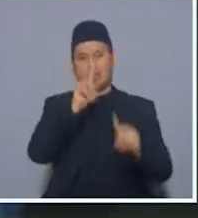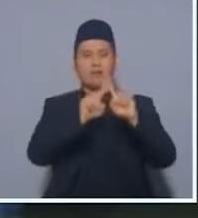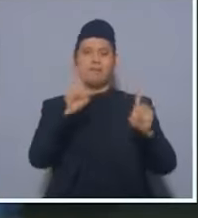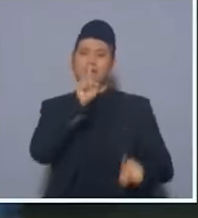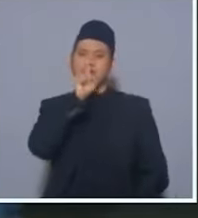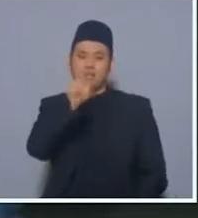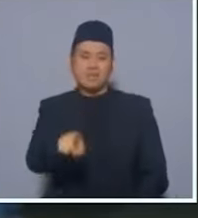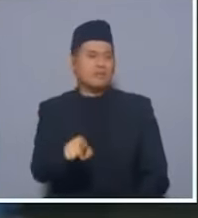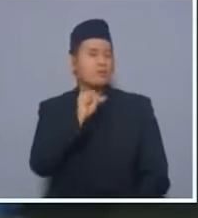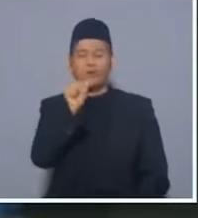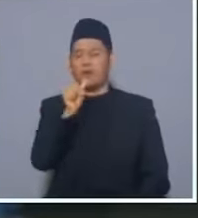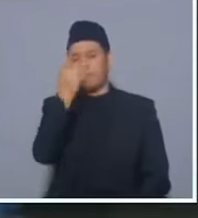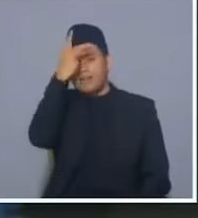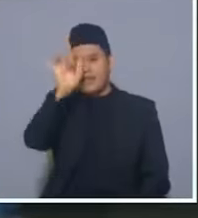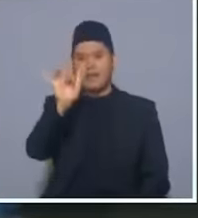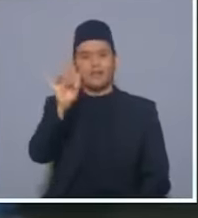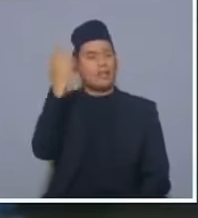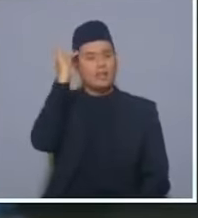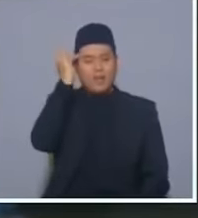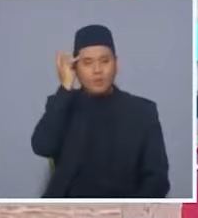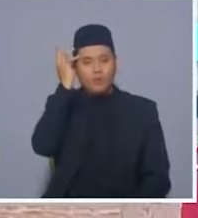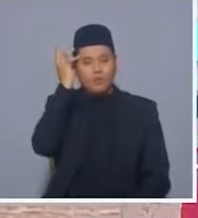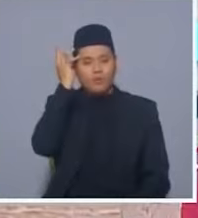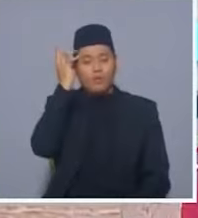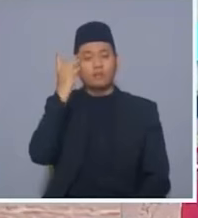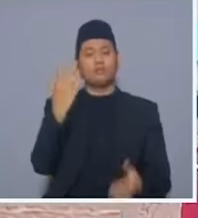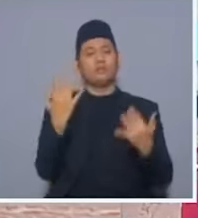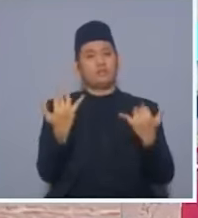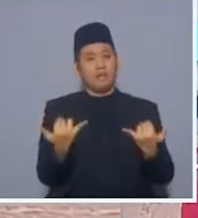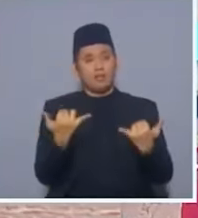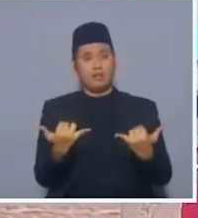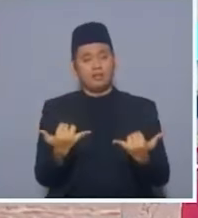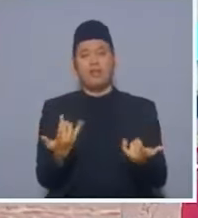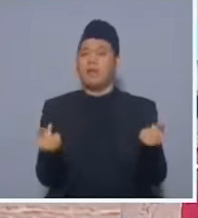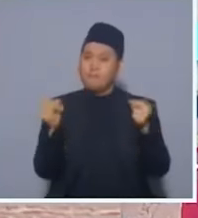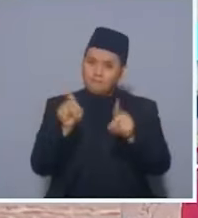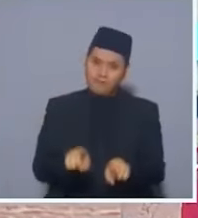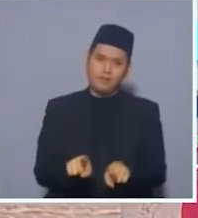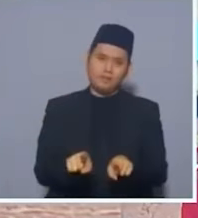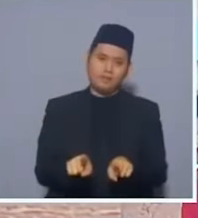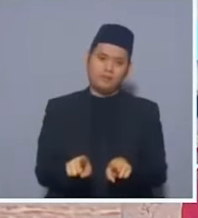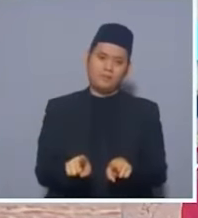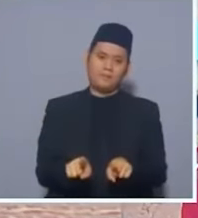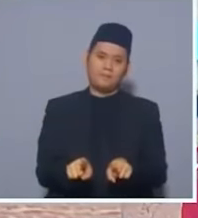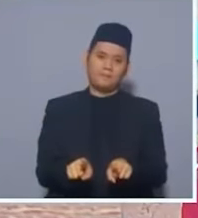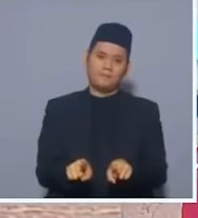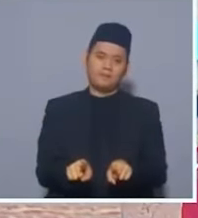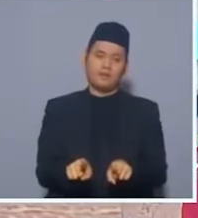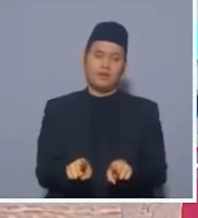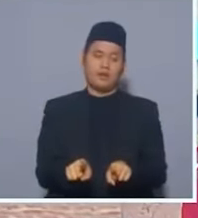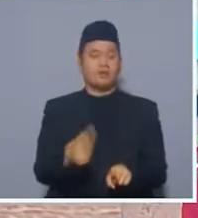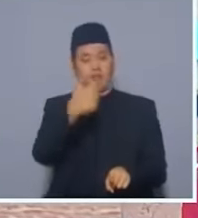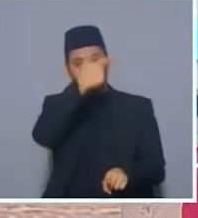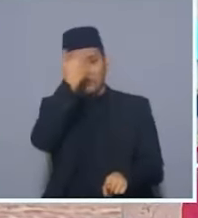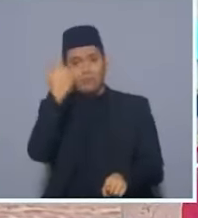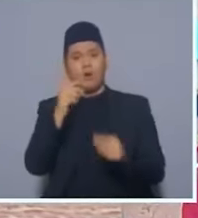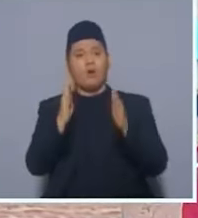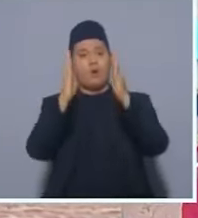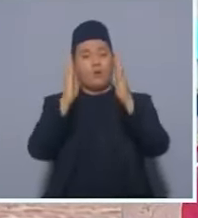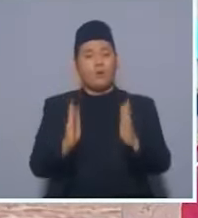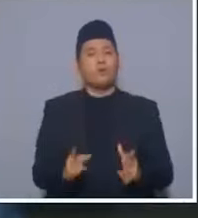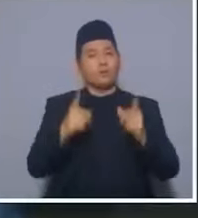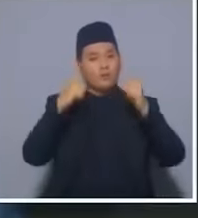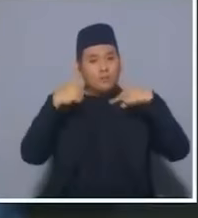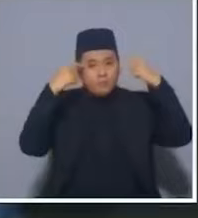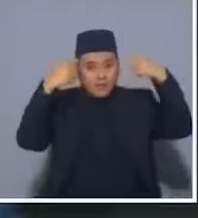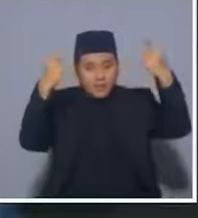pun dah boleh influencer tu. Jadi bila mereka bercakap, dia akan berdasarkan, oh, dia ni popular. Dan masyarakat kita pula, masalah